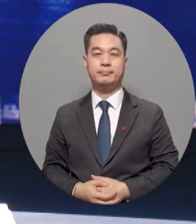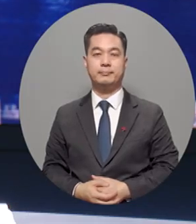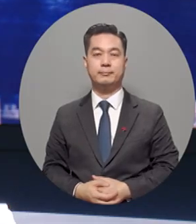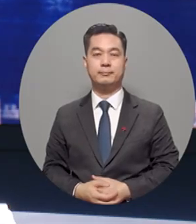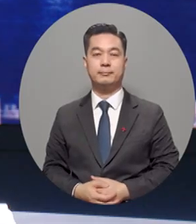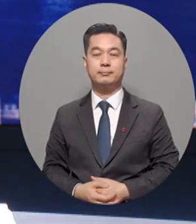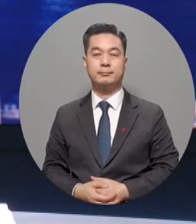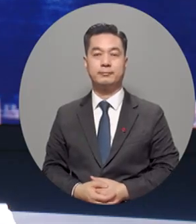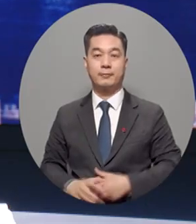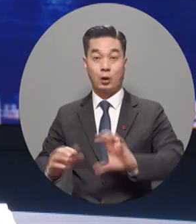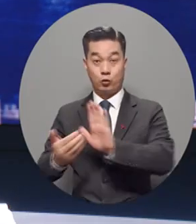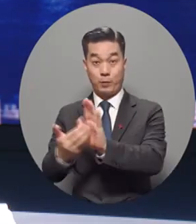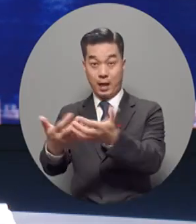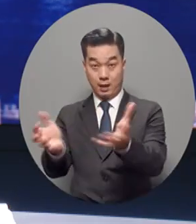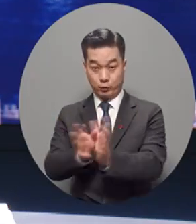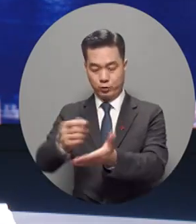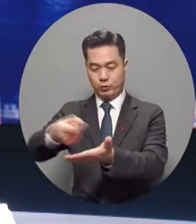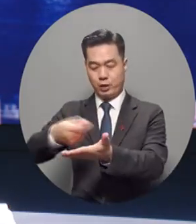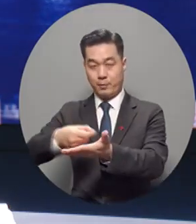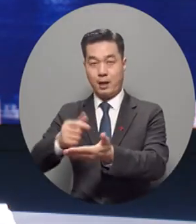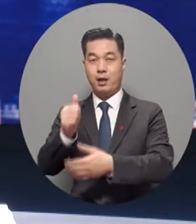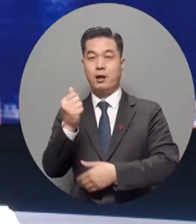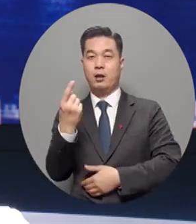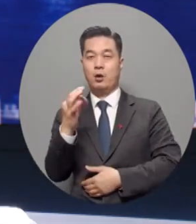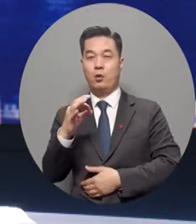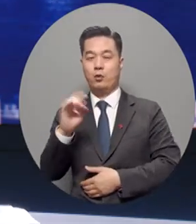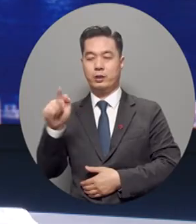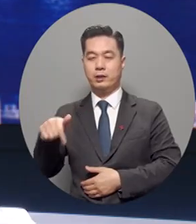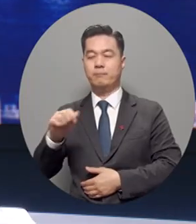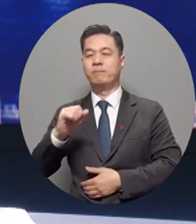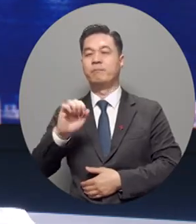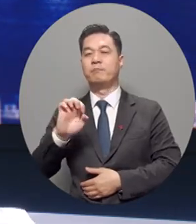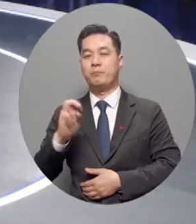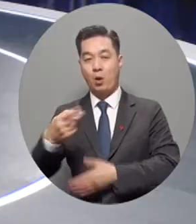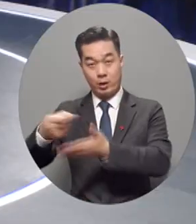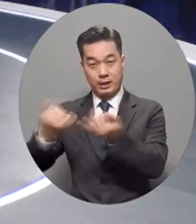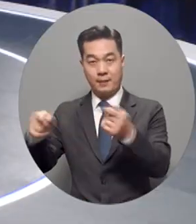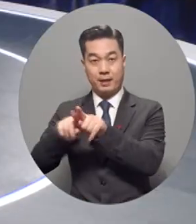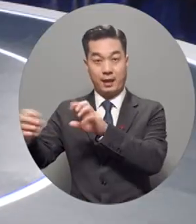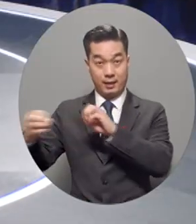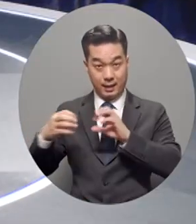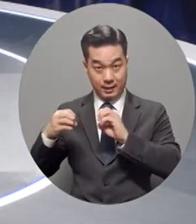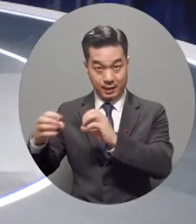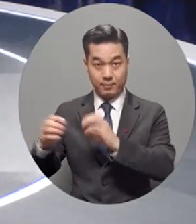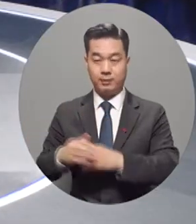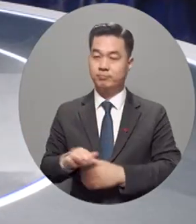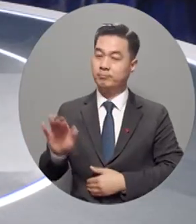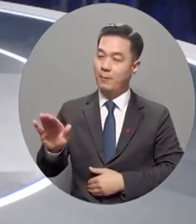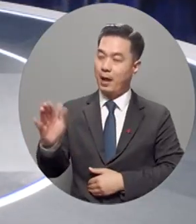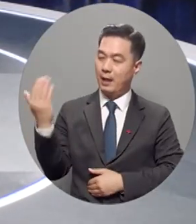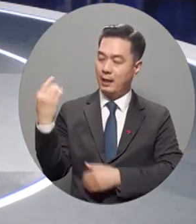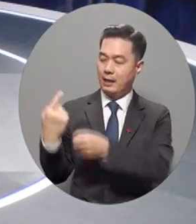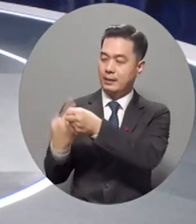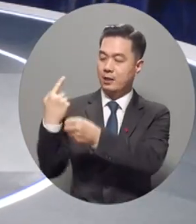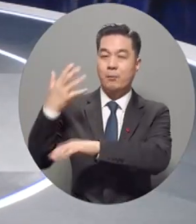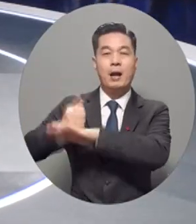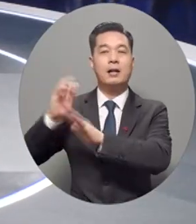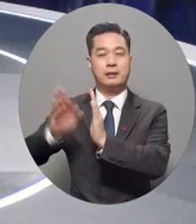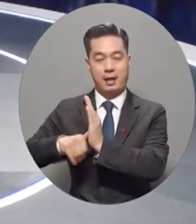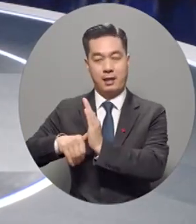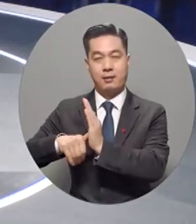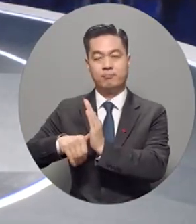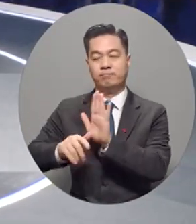그럼 국방부 취재하는 홍익표 기자와 좀 더 자세히 알아보겠습니다 홍기자 지난해말 2차 발사 때는 예고없이 저역에